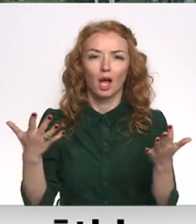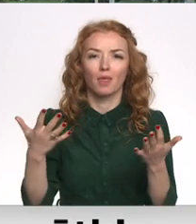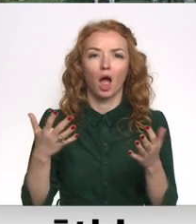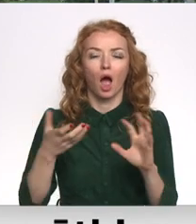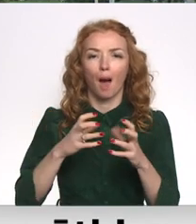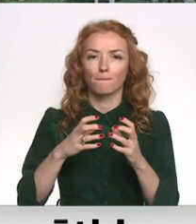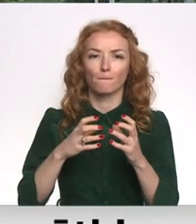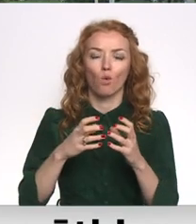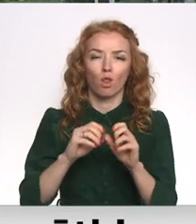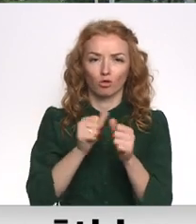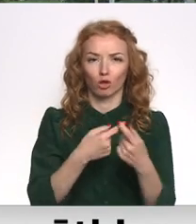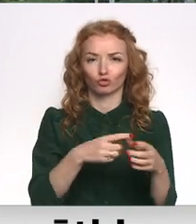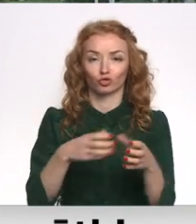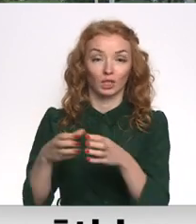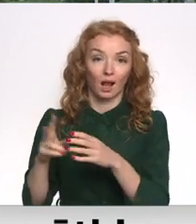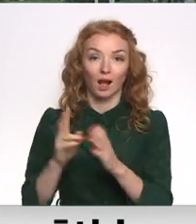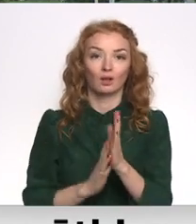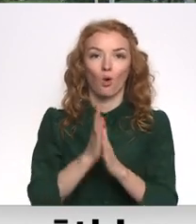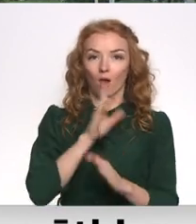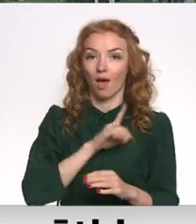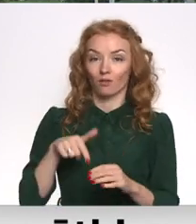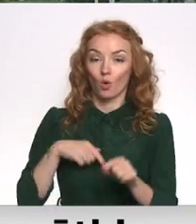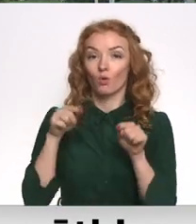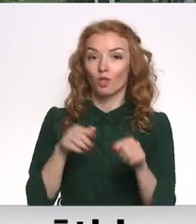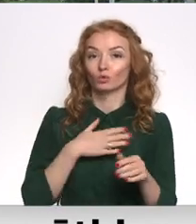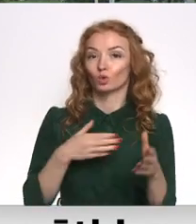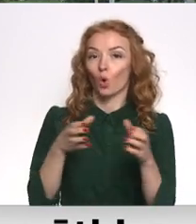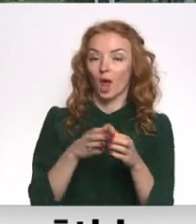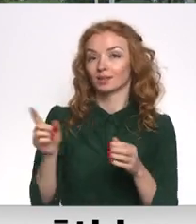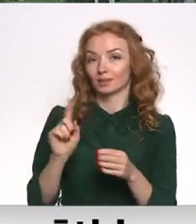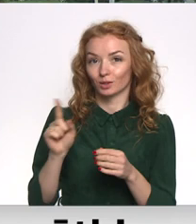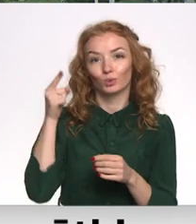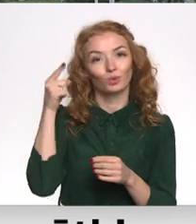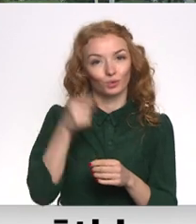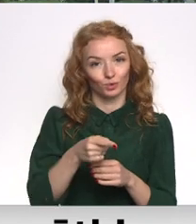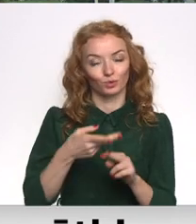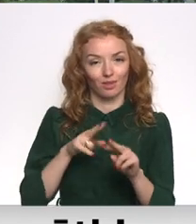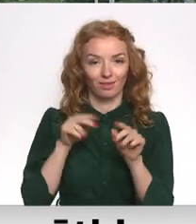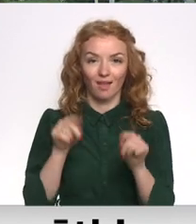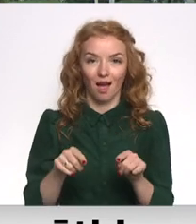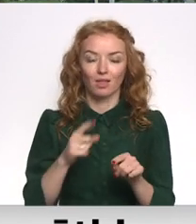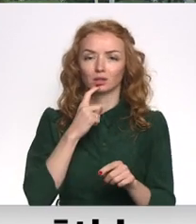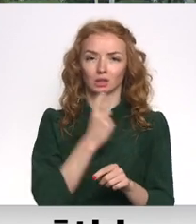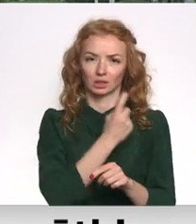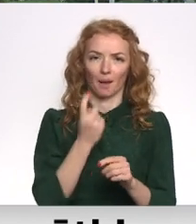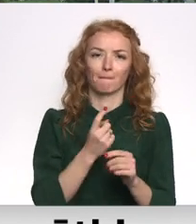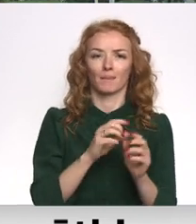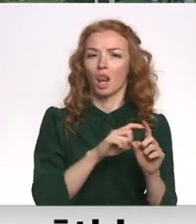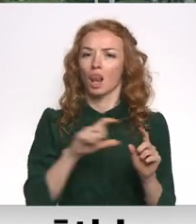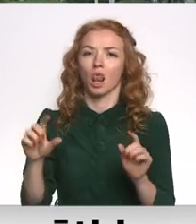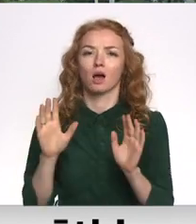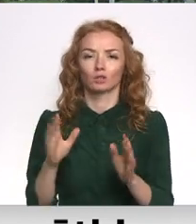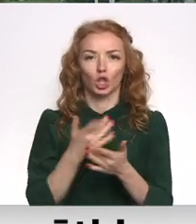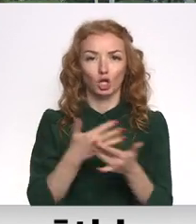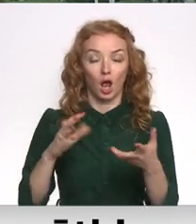ābeļu šķirnēm, kas vien auga Latvijā. Un tās mūsu kolekcijā ir vairāk kā 1000 tādas stabilas ābeļu dažādības,